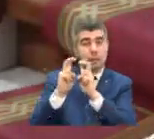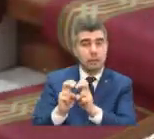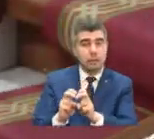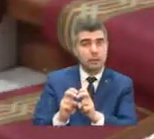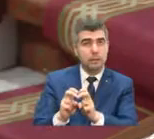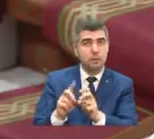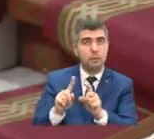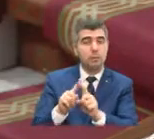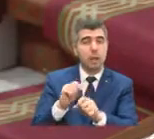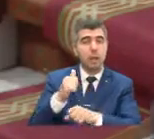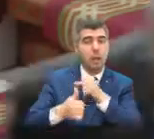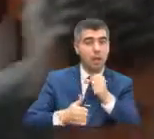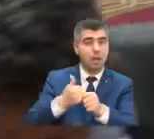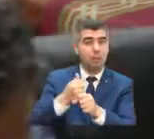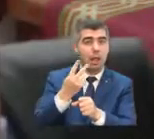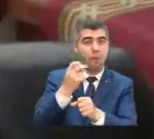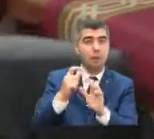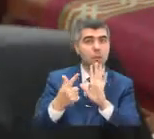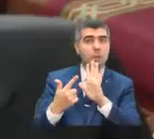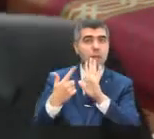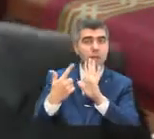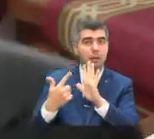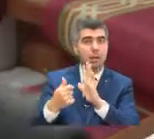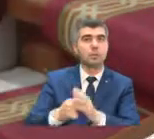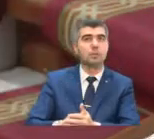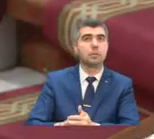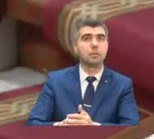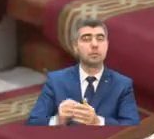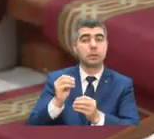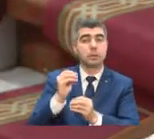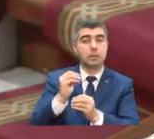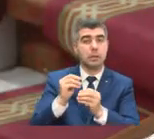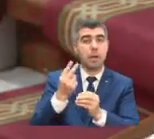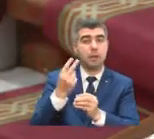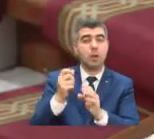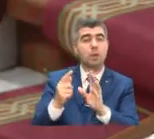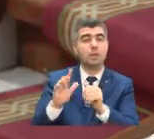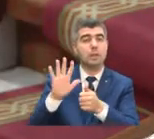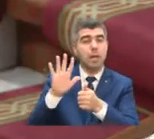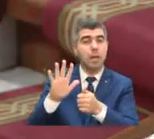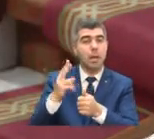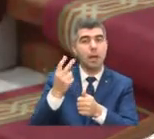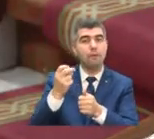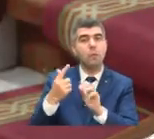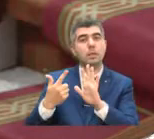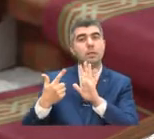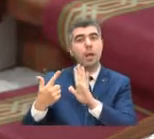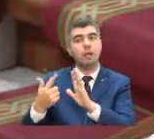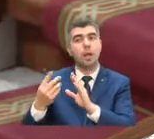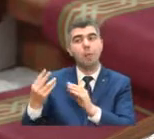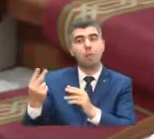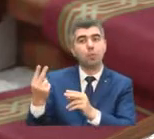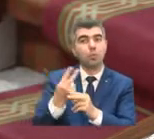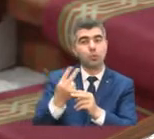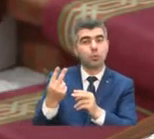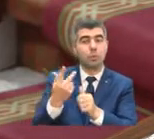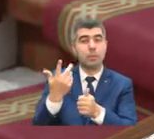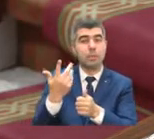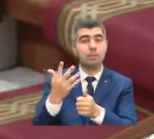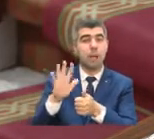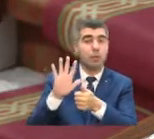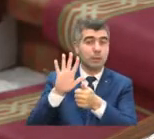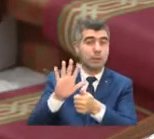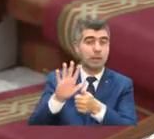سنة 2017 ضفنا 2016 و 2017، يعني سنتين أعطاو 67 مليار